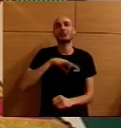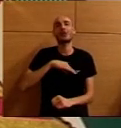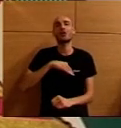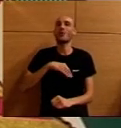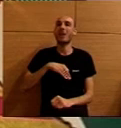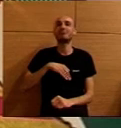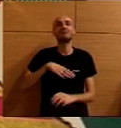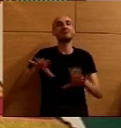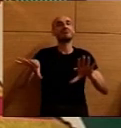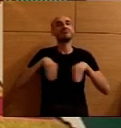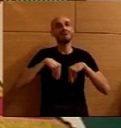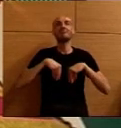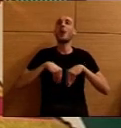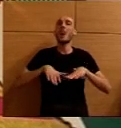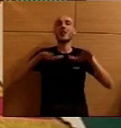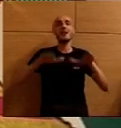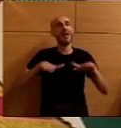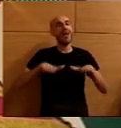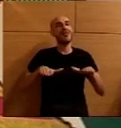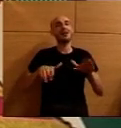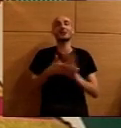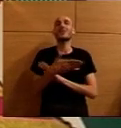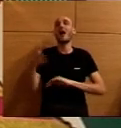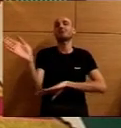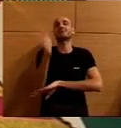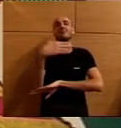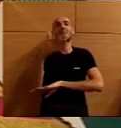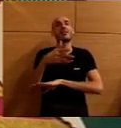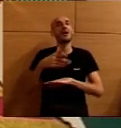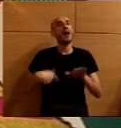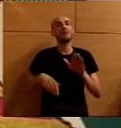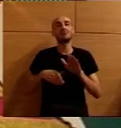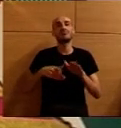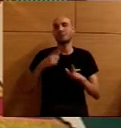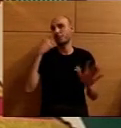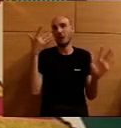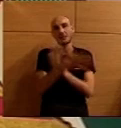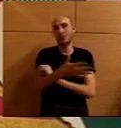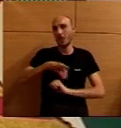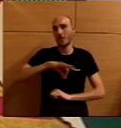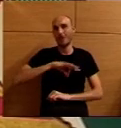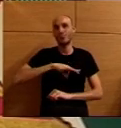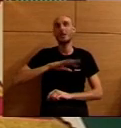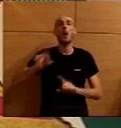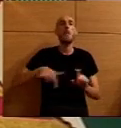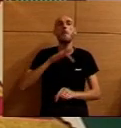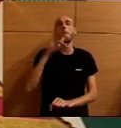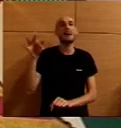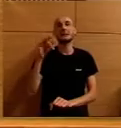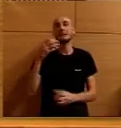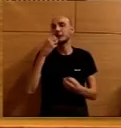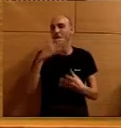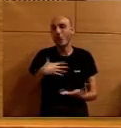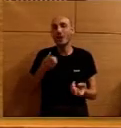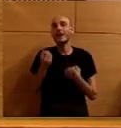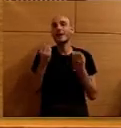perquè estigui custodiada ahir, exhibida i també que compti la seva història. En aquest moment, projectes tècnics de la Diputació i